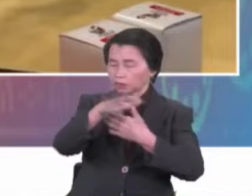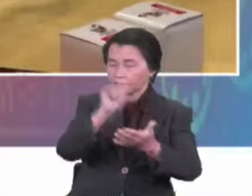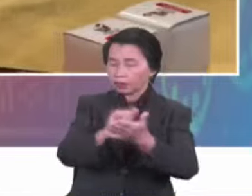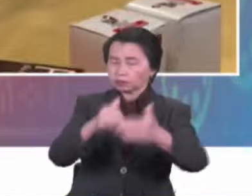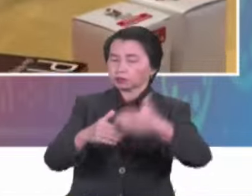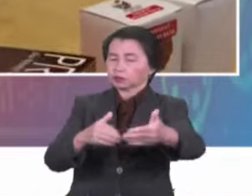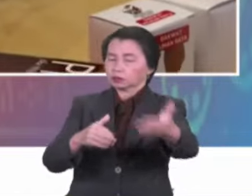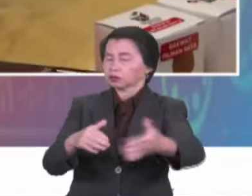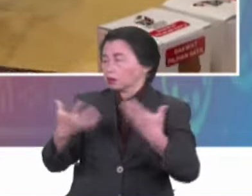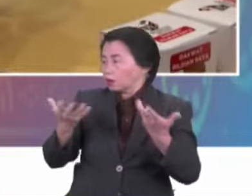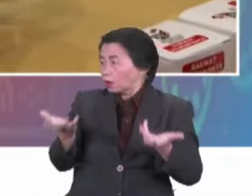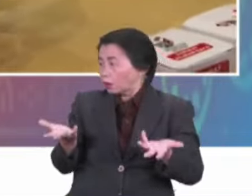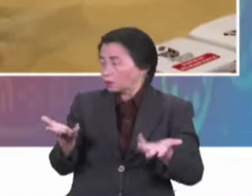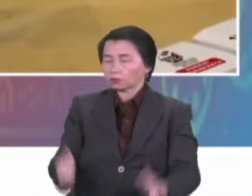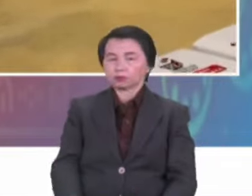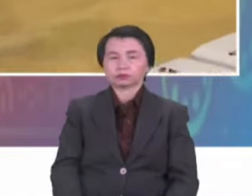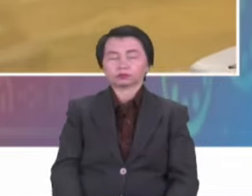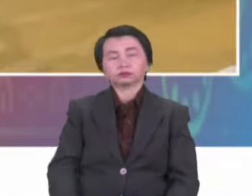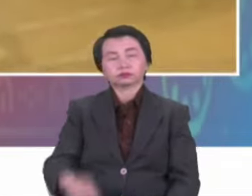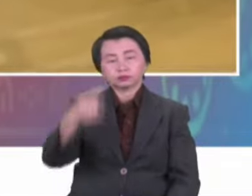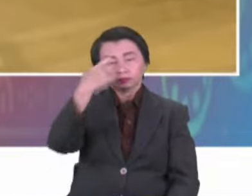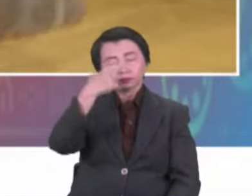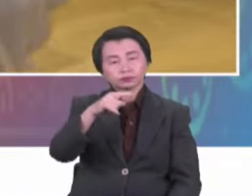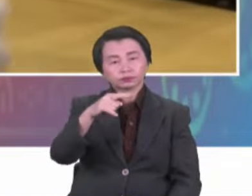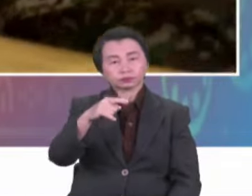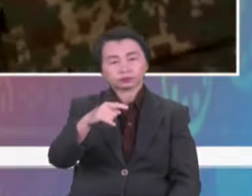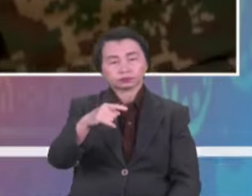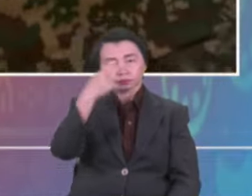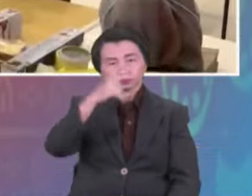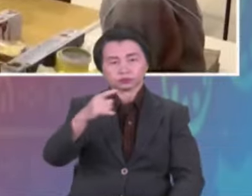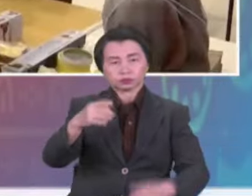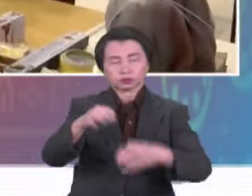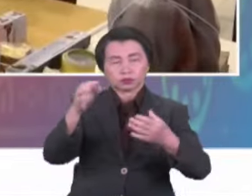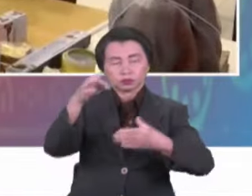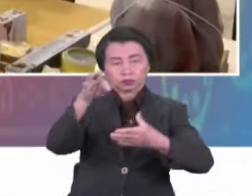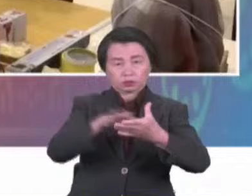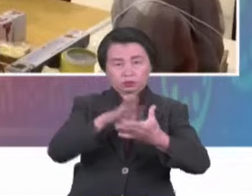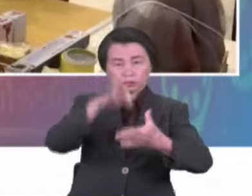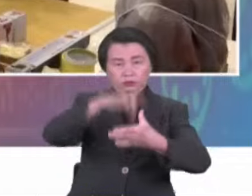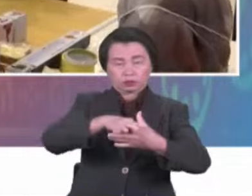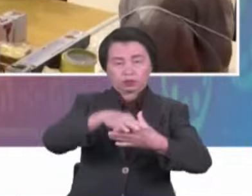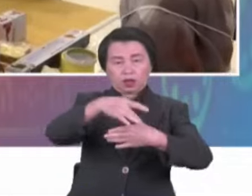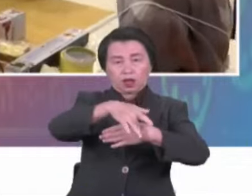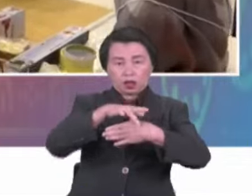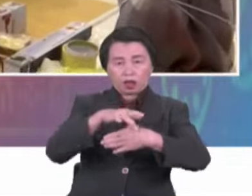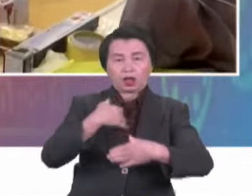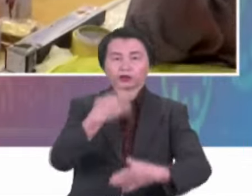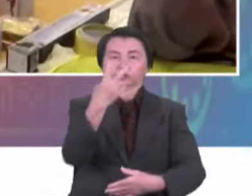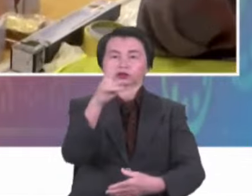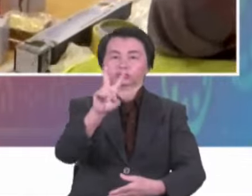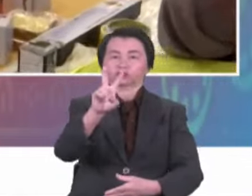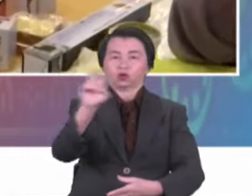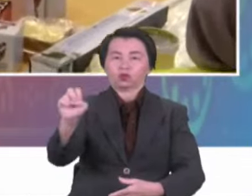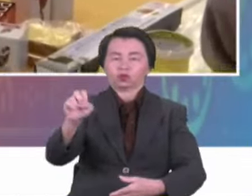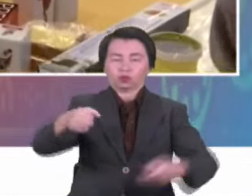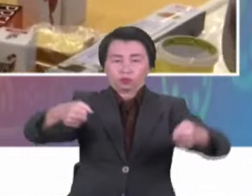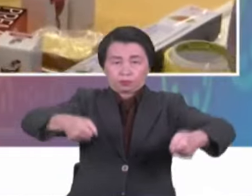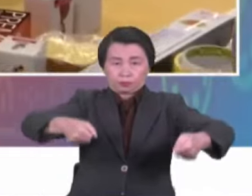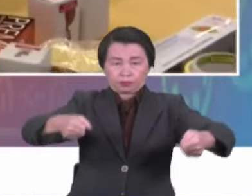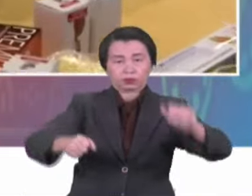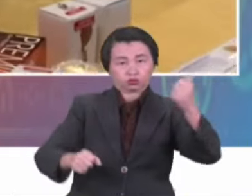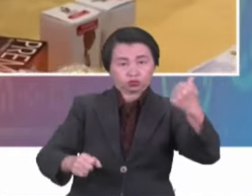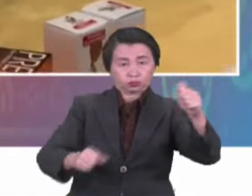seterusnya? Okey, untuk pengundian awal ni kita melibatkan 20 peti undi, 10